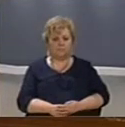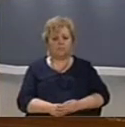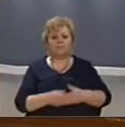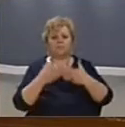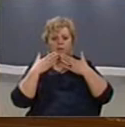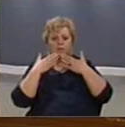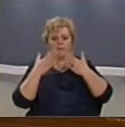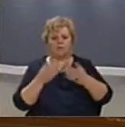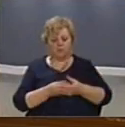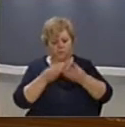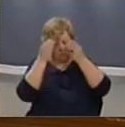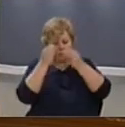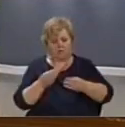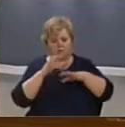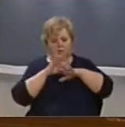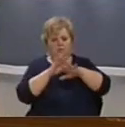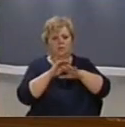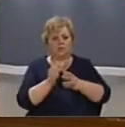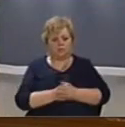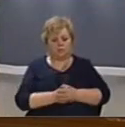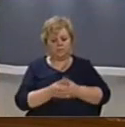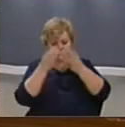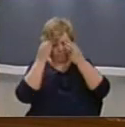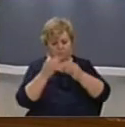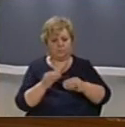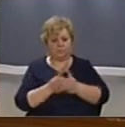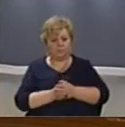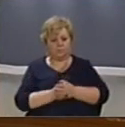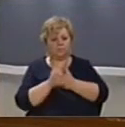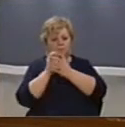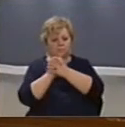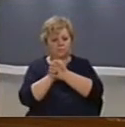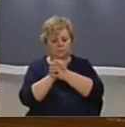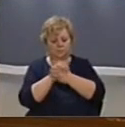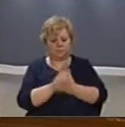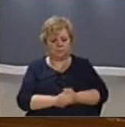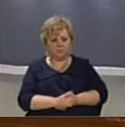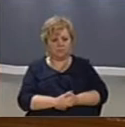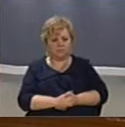Faleminderit, nderuari kryesues, të nderuar koleg.